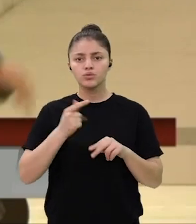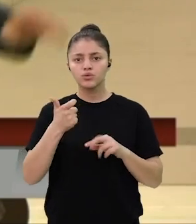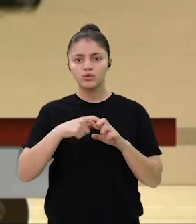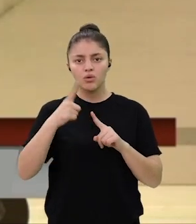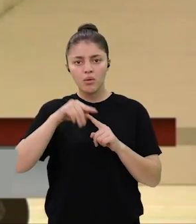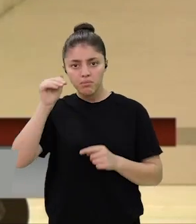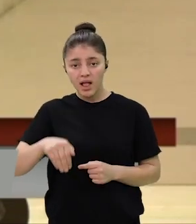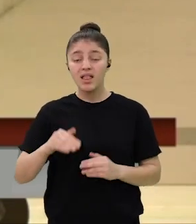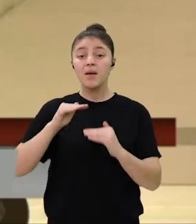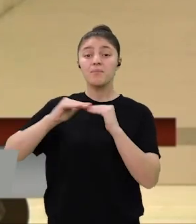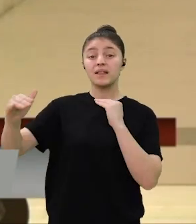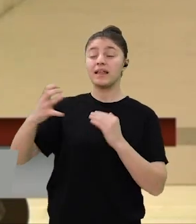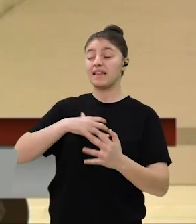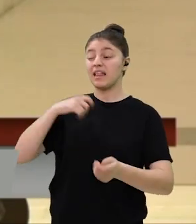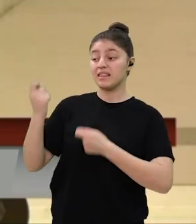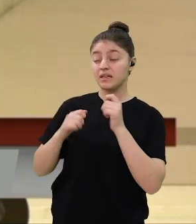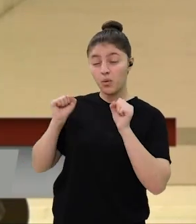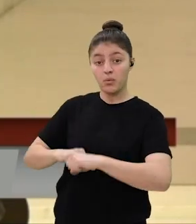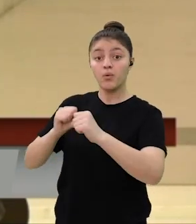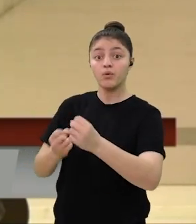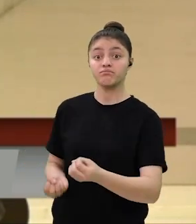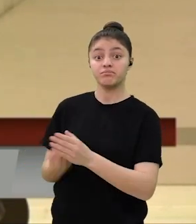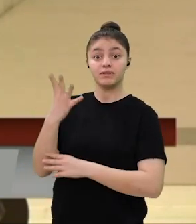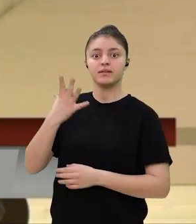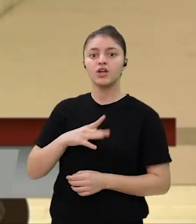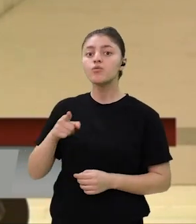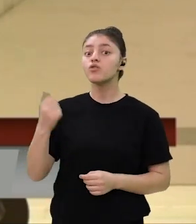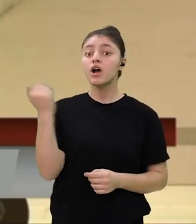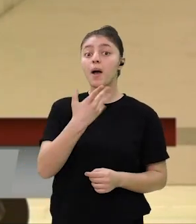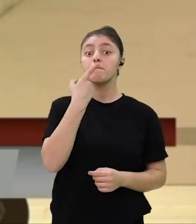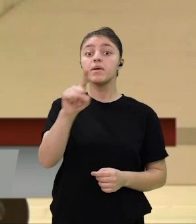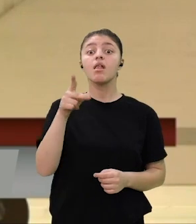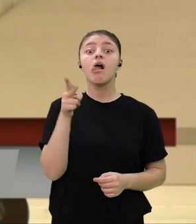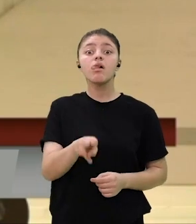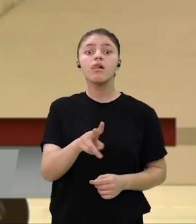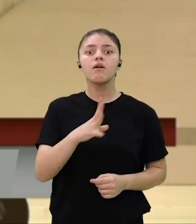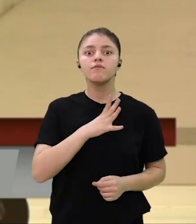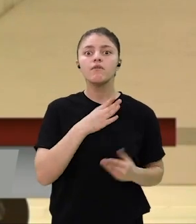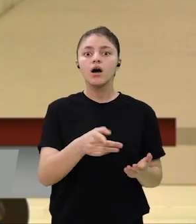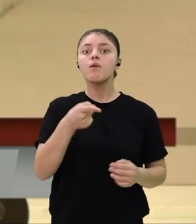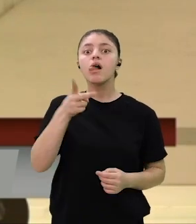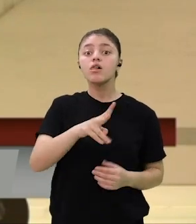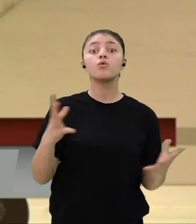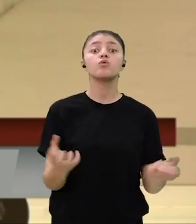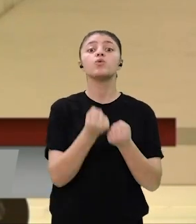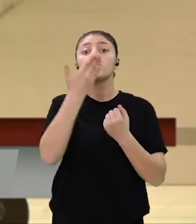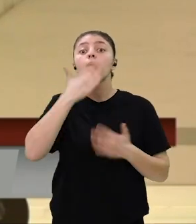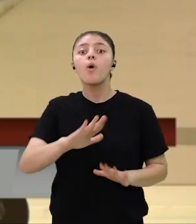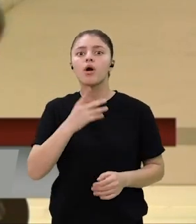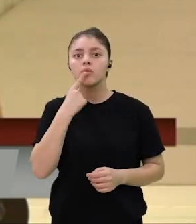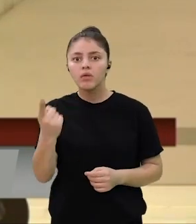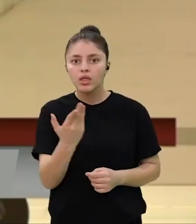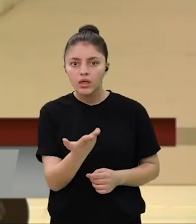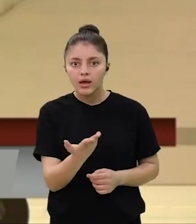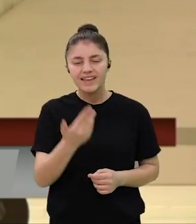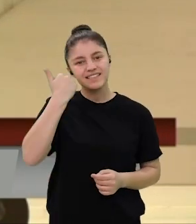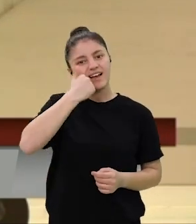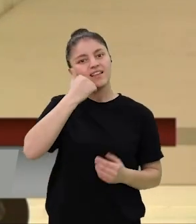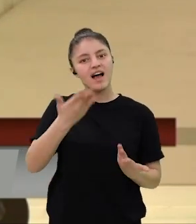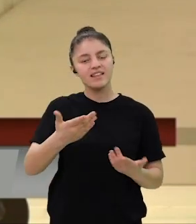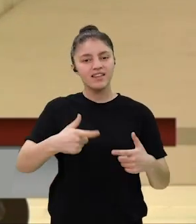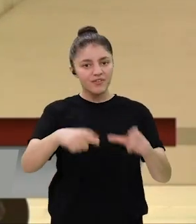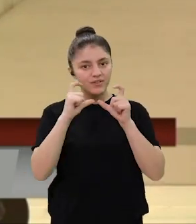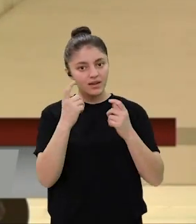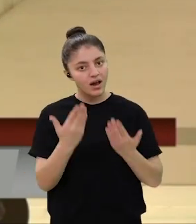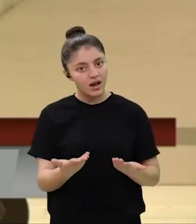ki milleti galyana getirmek için burada 1000 tane ölü var ve bu ölüleri kurtarmıyorlar diye.